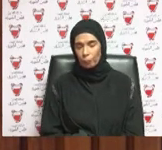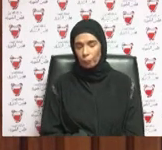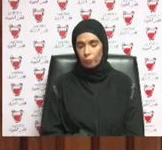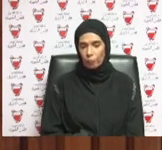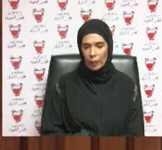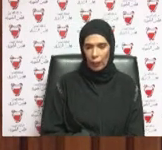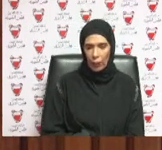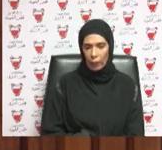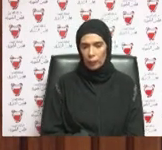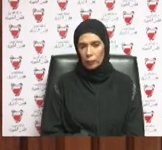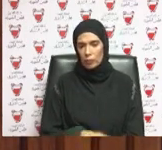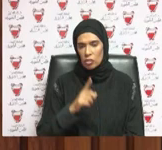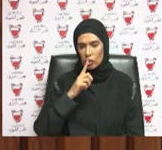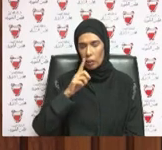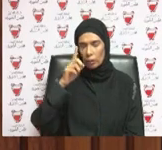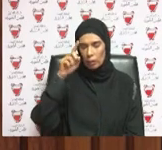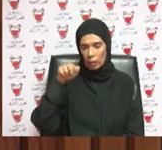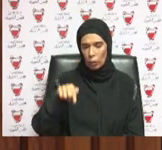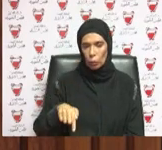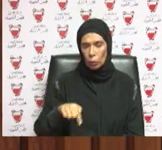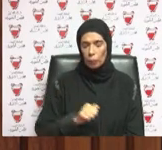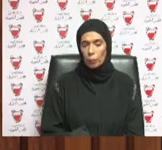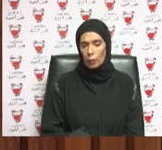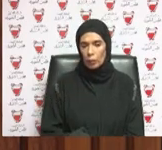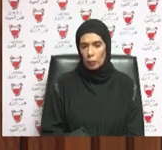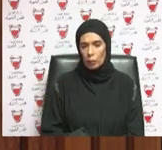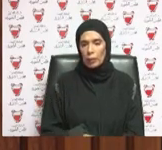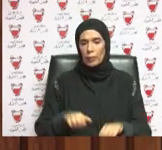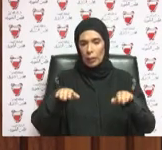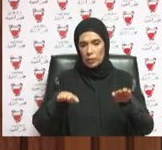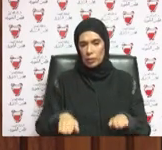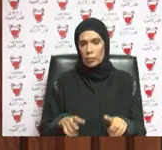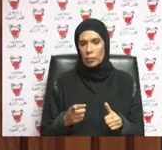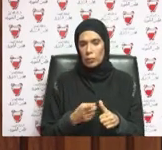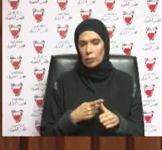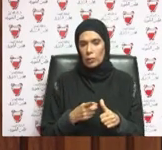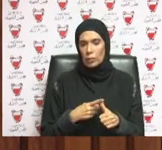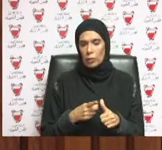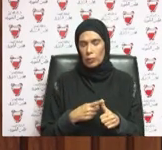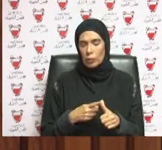فأنا راح إن شاء الله أعمل هذه الجلسة، أولا عملناها